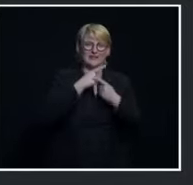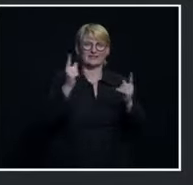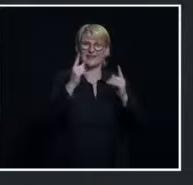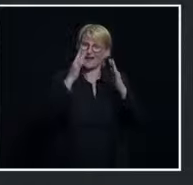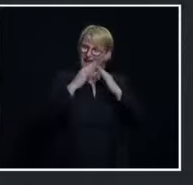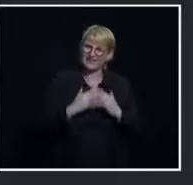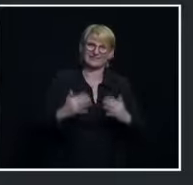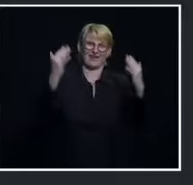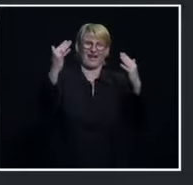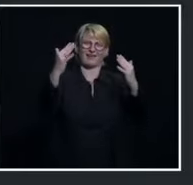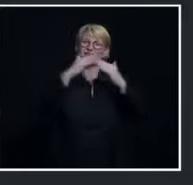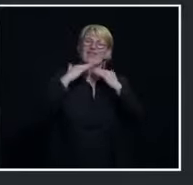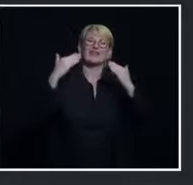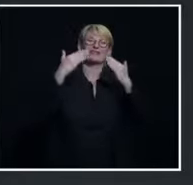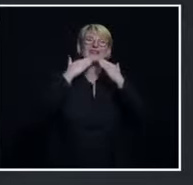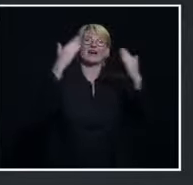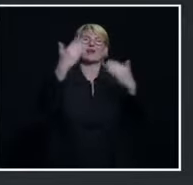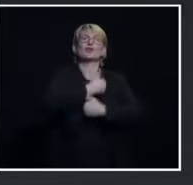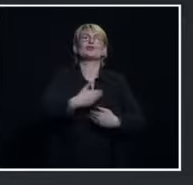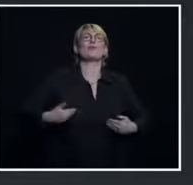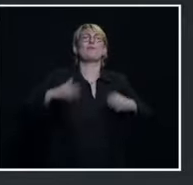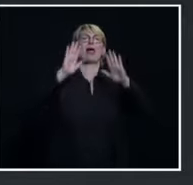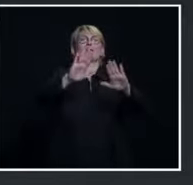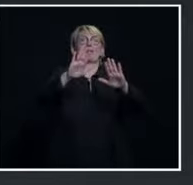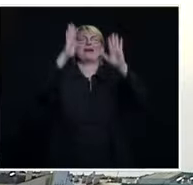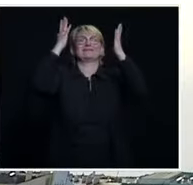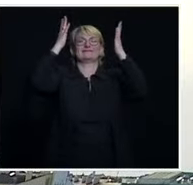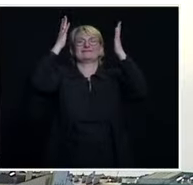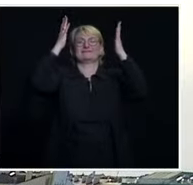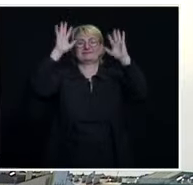da seid. Vielen Dank und bleibt gesund.